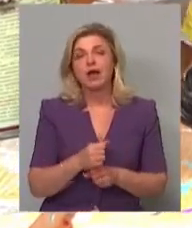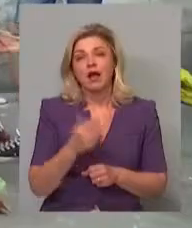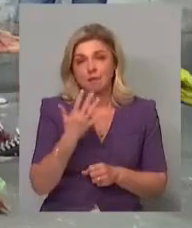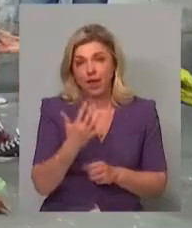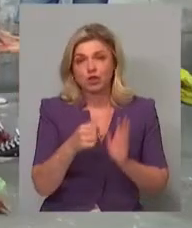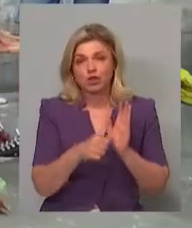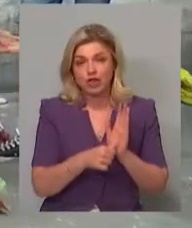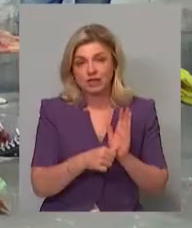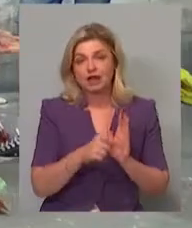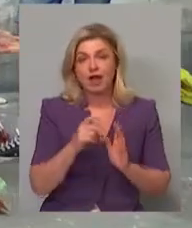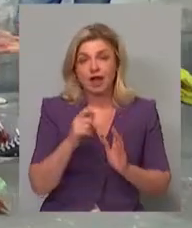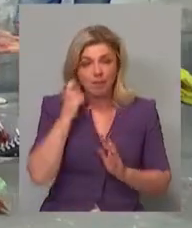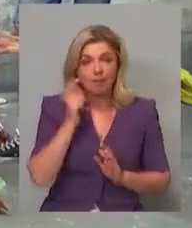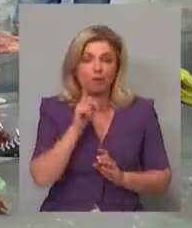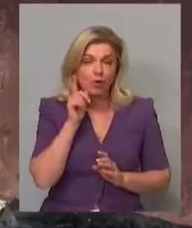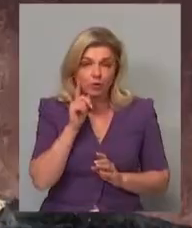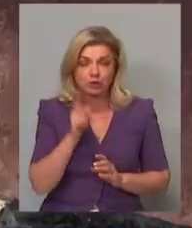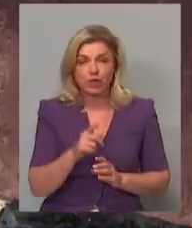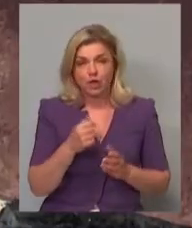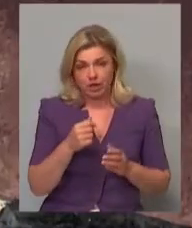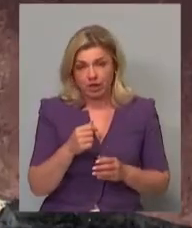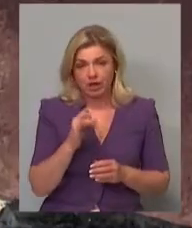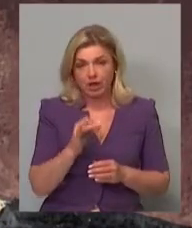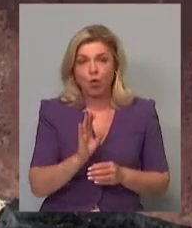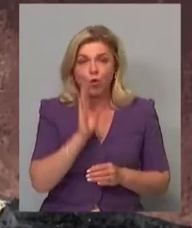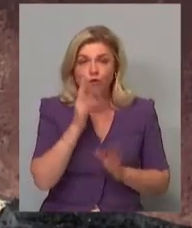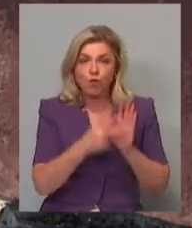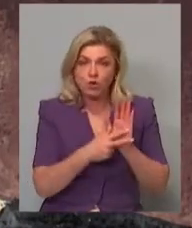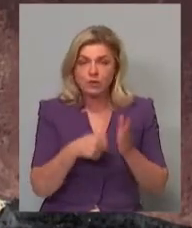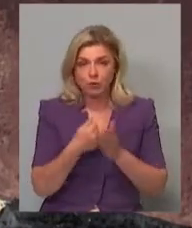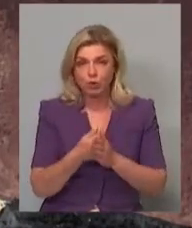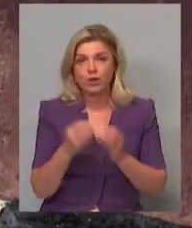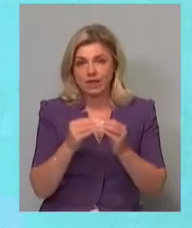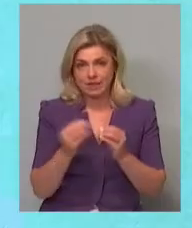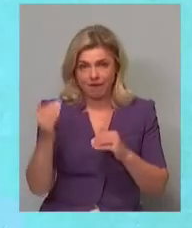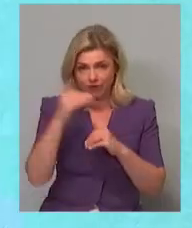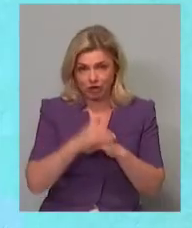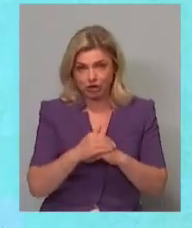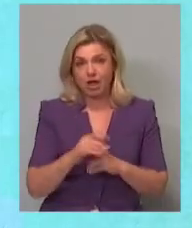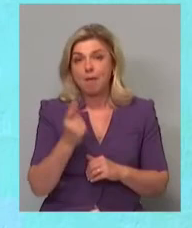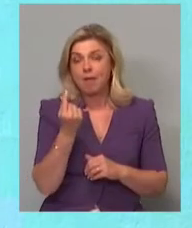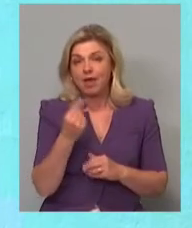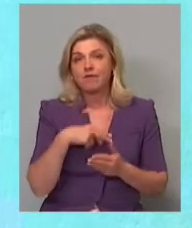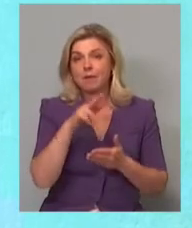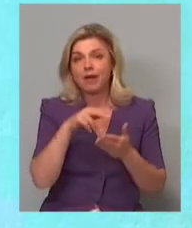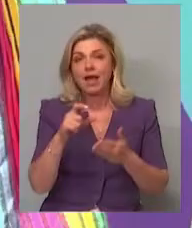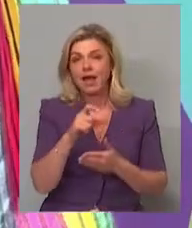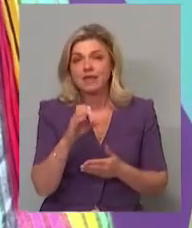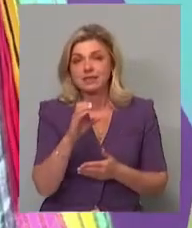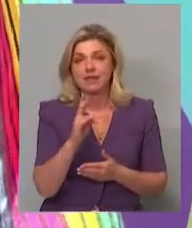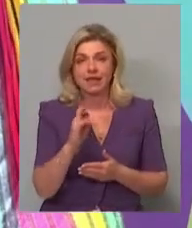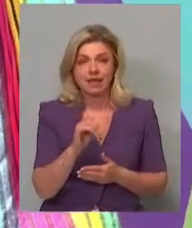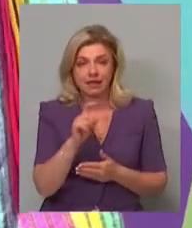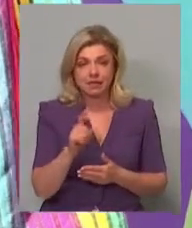3 днів. Робота над цією тривала з 8 ранку і до 10 вечора. У перший день нанесли ескіз, у другий – перший шар фарби.